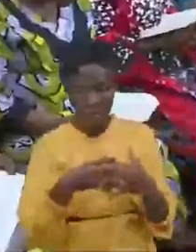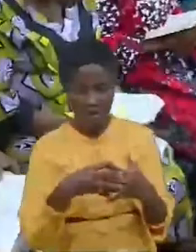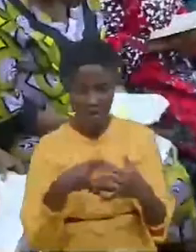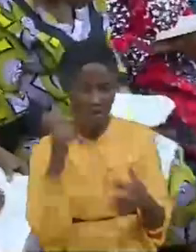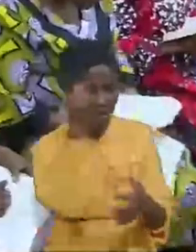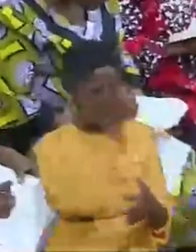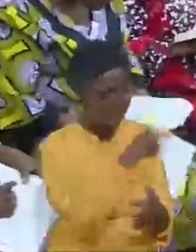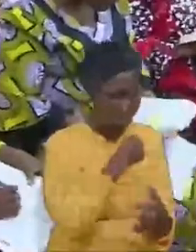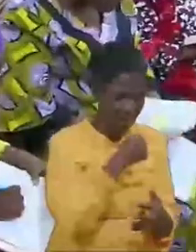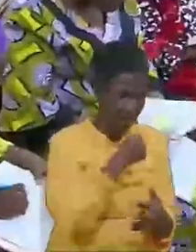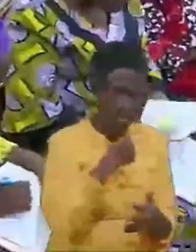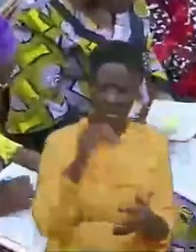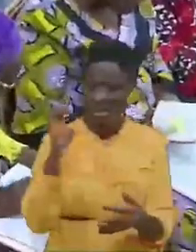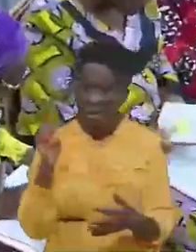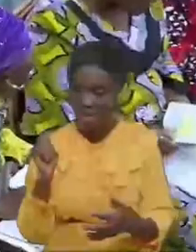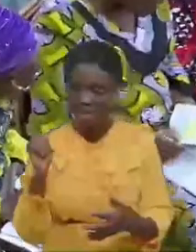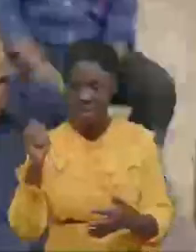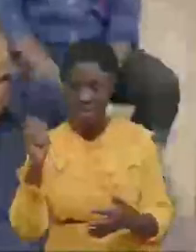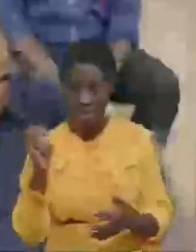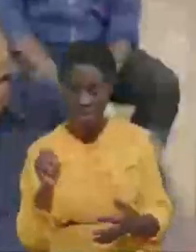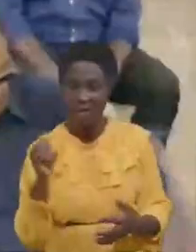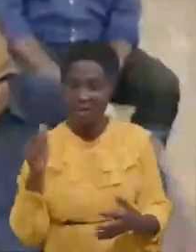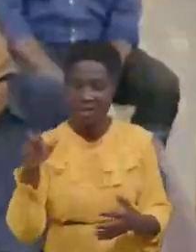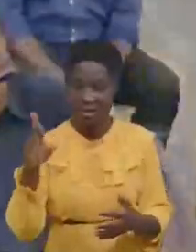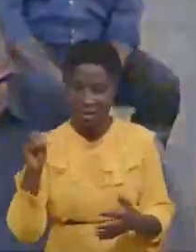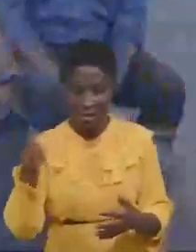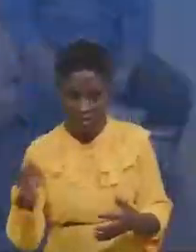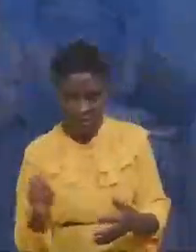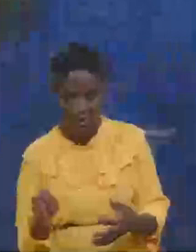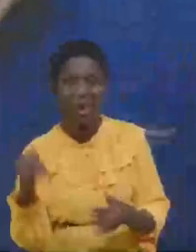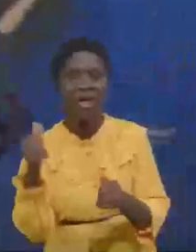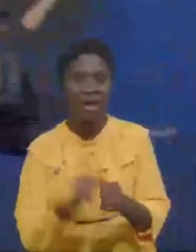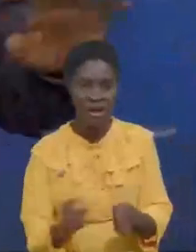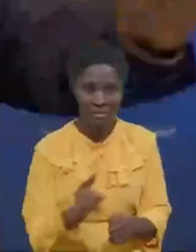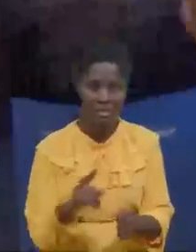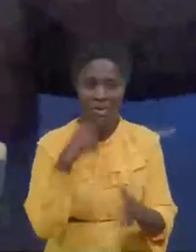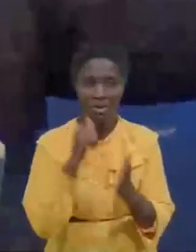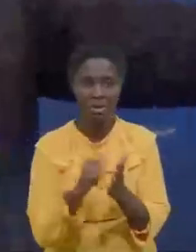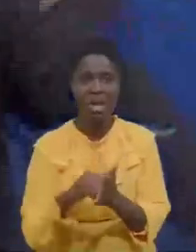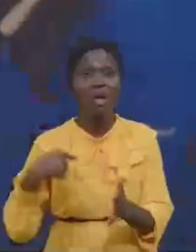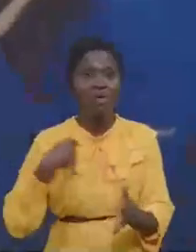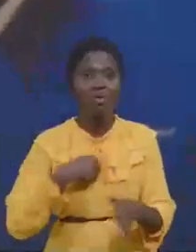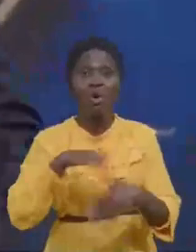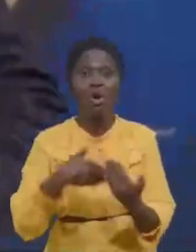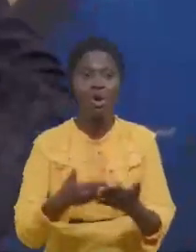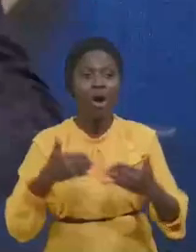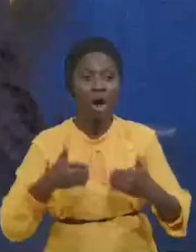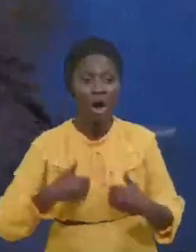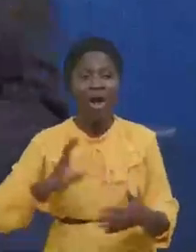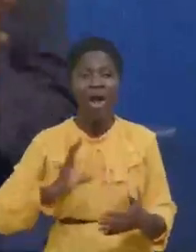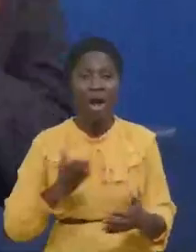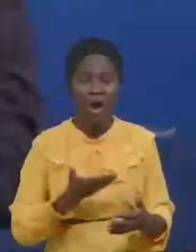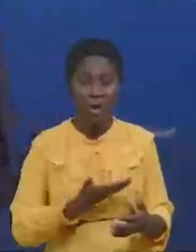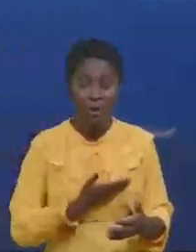en Asie, et partout c'est dit que nous tous aussi, nous étions de leur nombre et nous